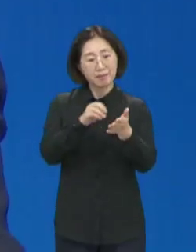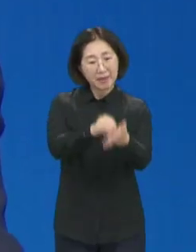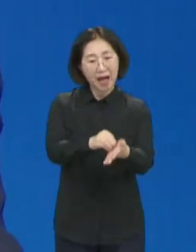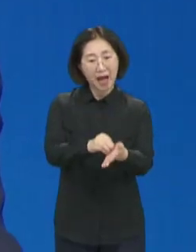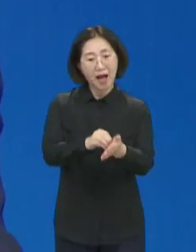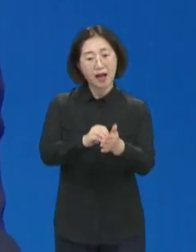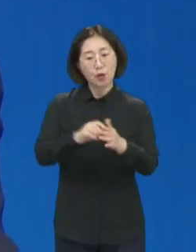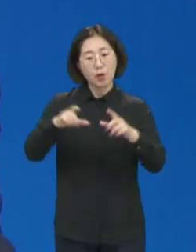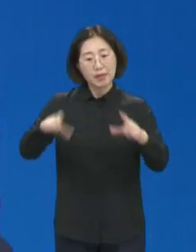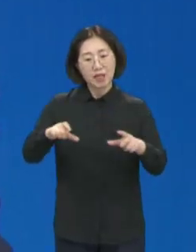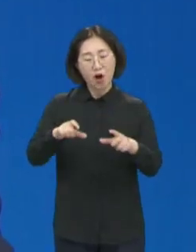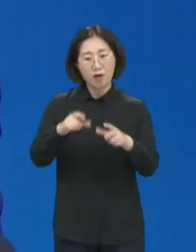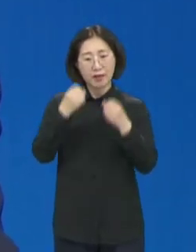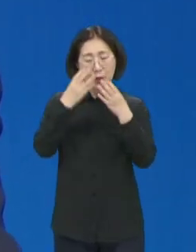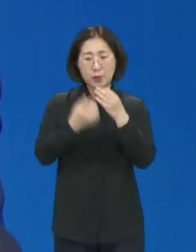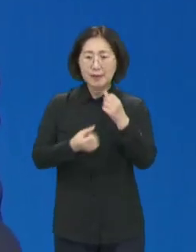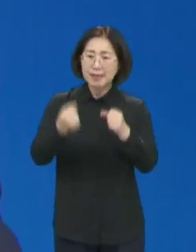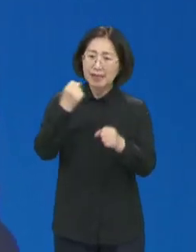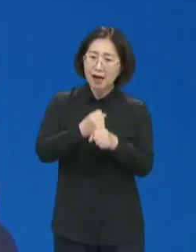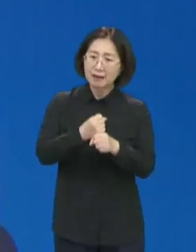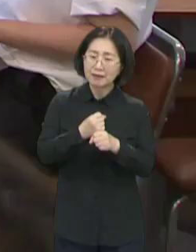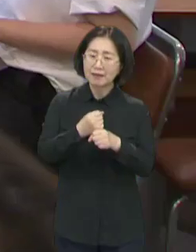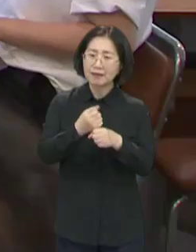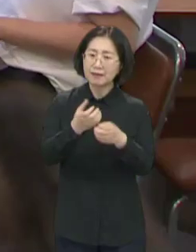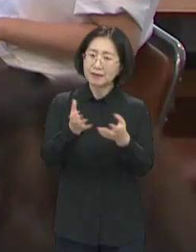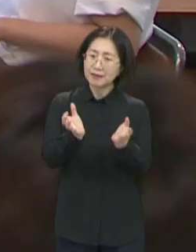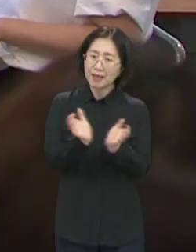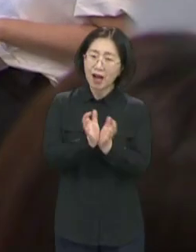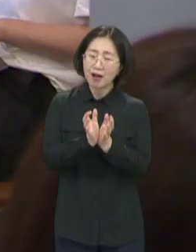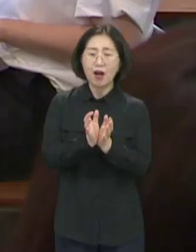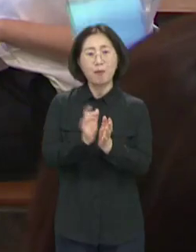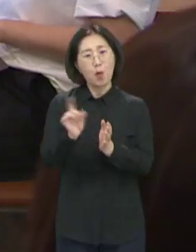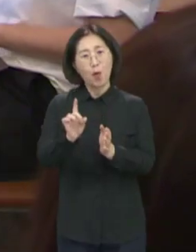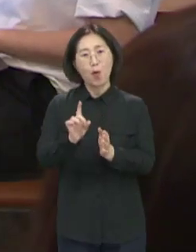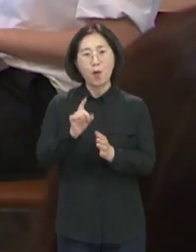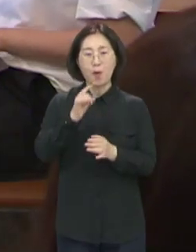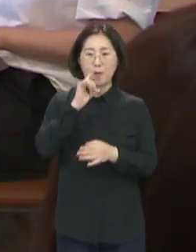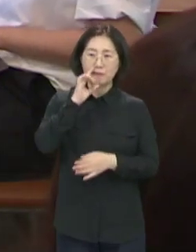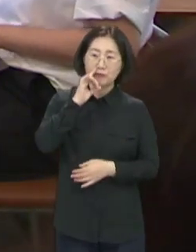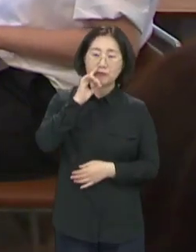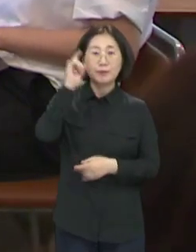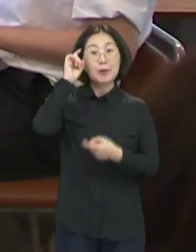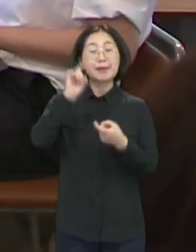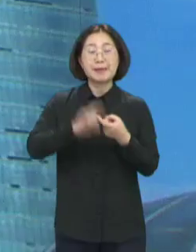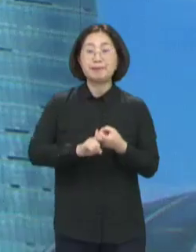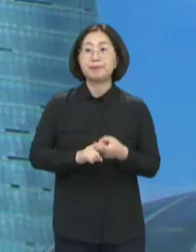제기되고 있는 지역정당 창당에 미칠 영향 등의 촉각을 곤두세우고 있습니다.